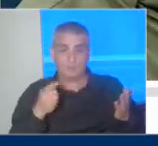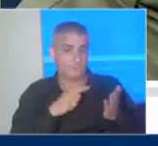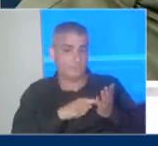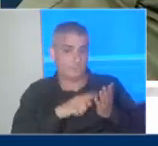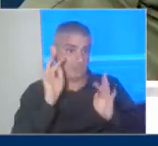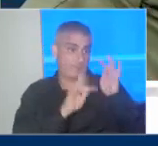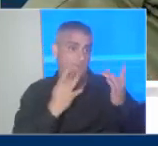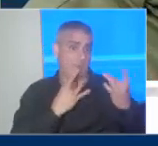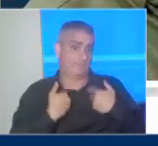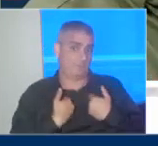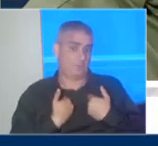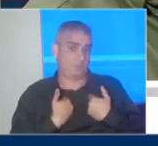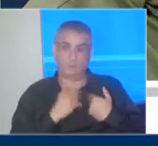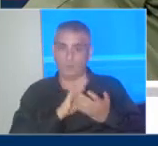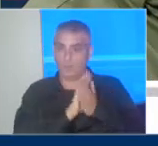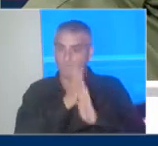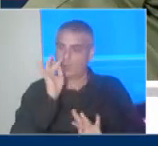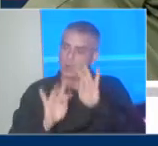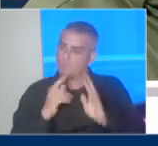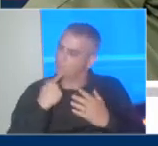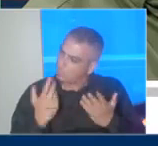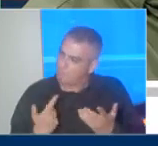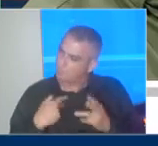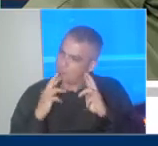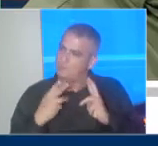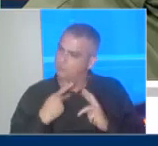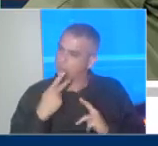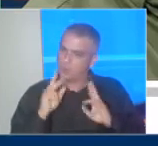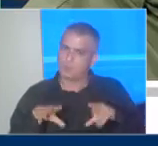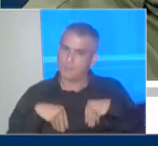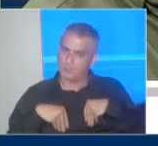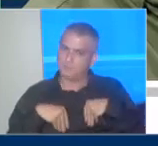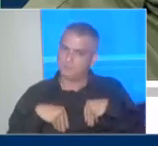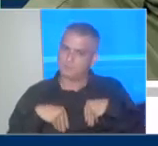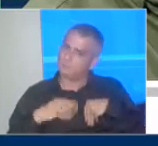להגיד, כי אתם מחרימים אותנו. בוא לא נהפוך את הכל הלאומתי. בוא נגיד משהו שאני מקווה ששנינו יכולים להסכים